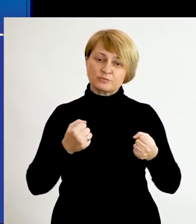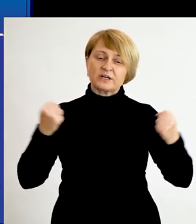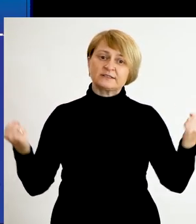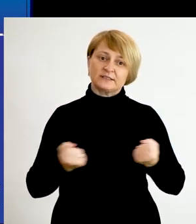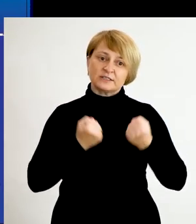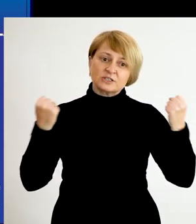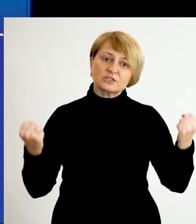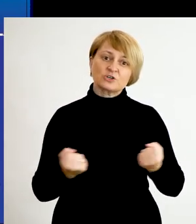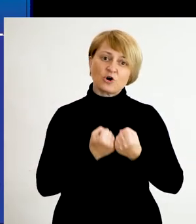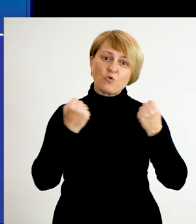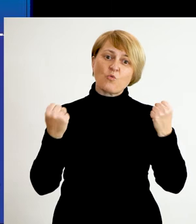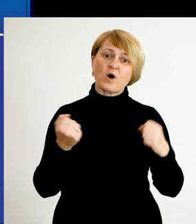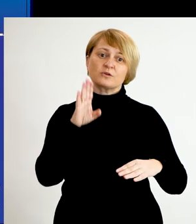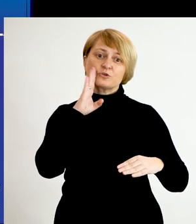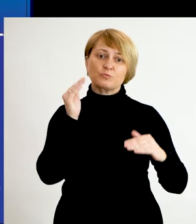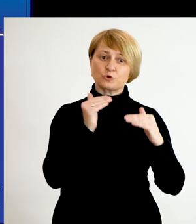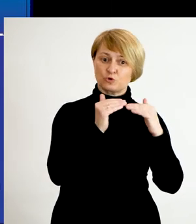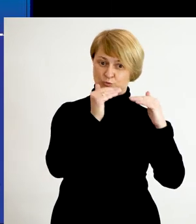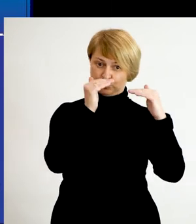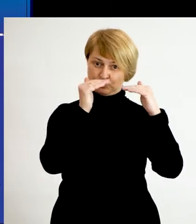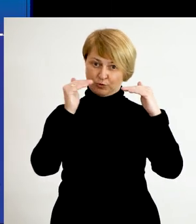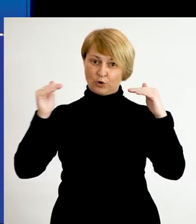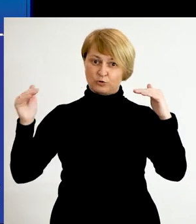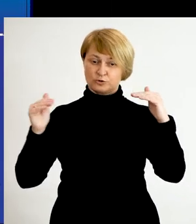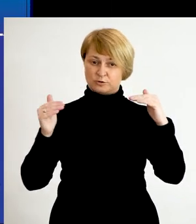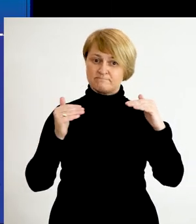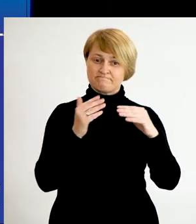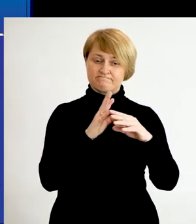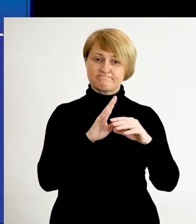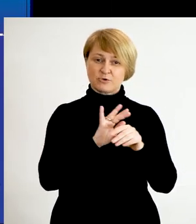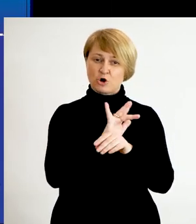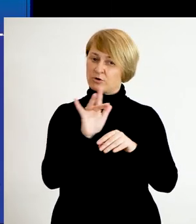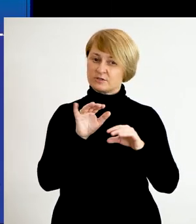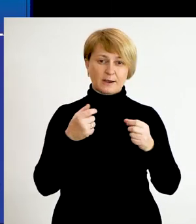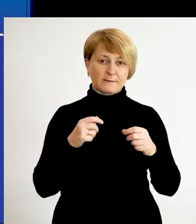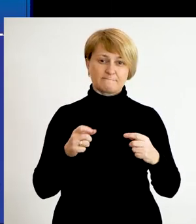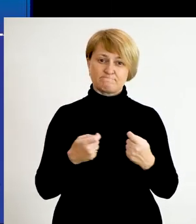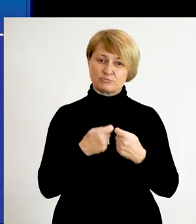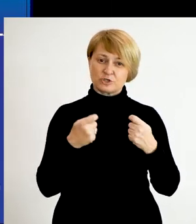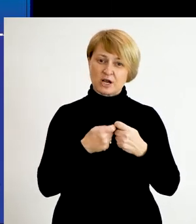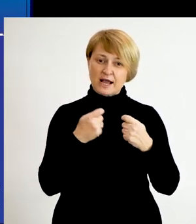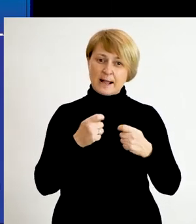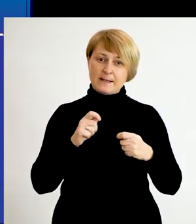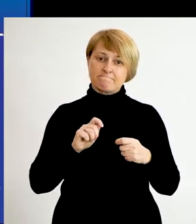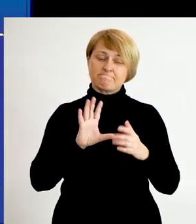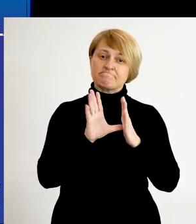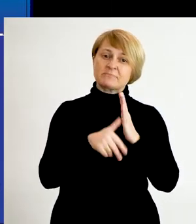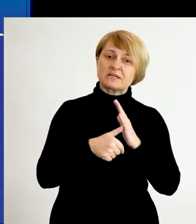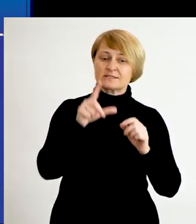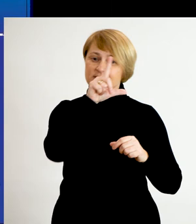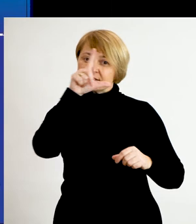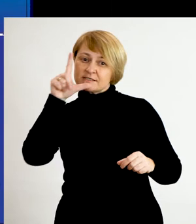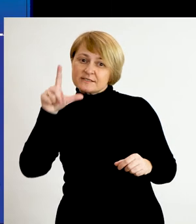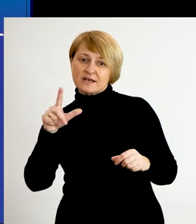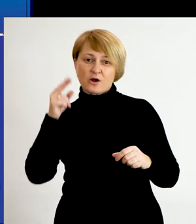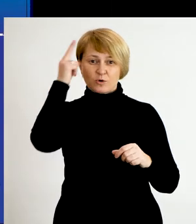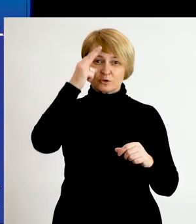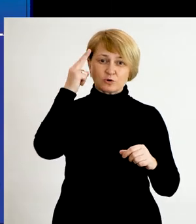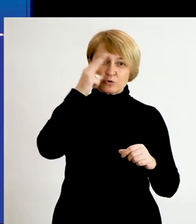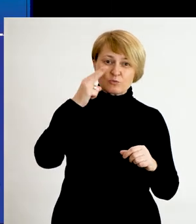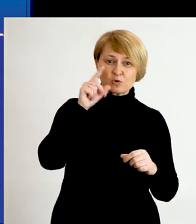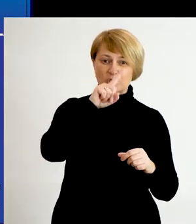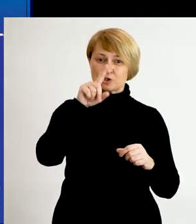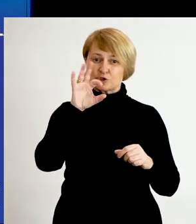utrzymać funkcjonowanie na podobnym poziomie jak zakładany pomimo COVID-u miejskich jednostek, czyli Miejskiego Zakładu Komunalnego,